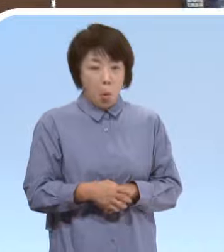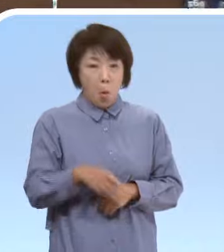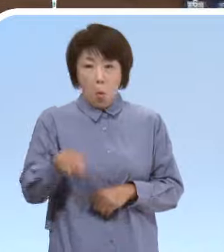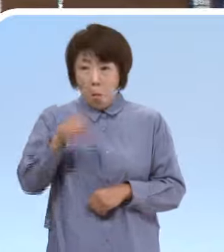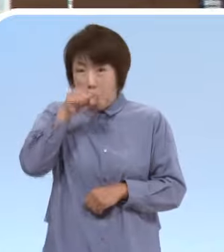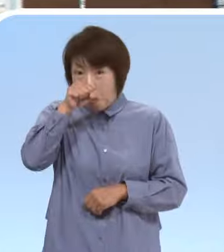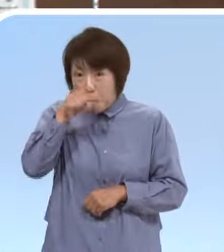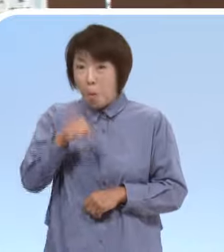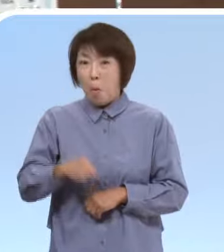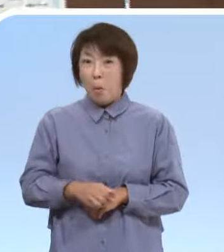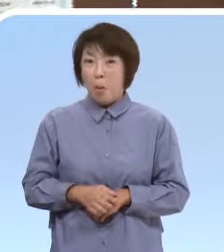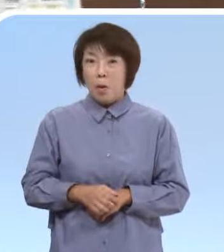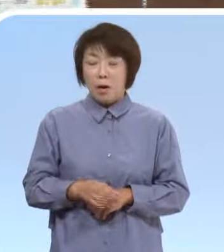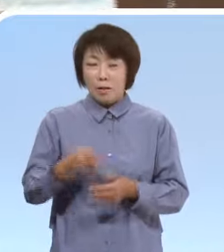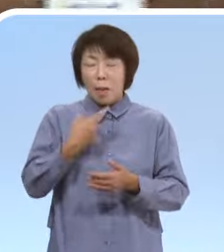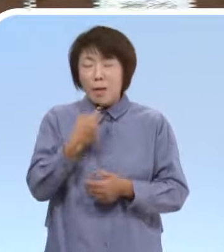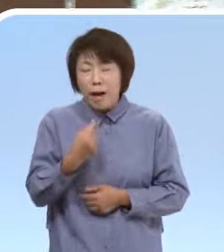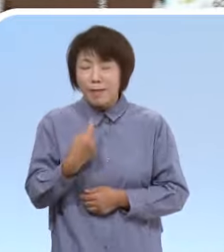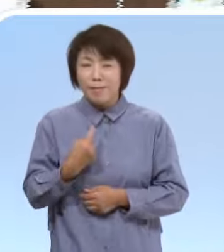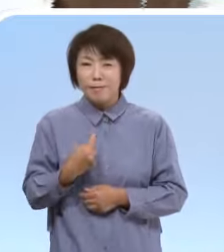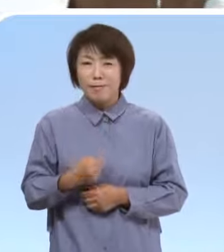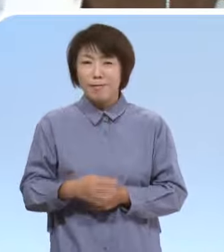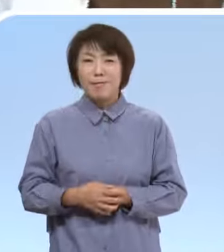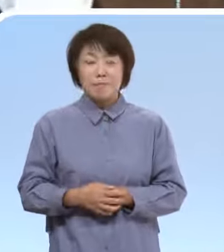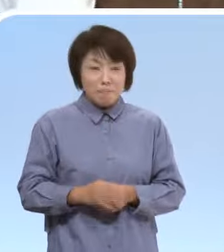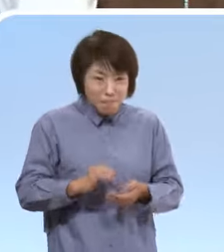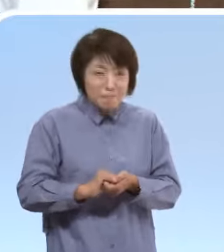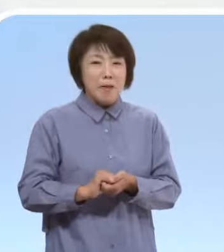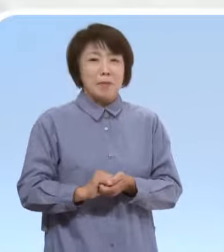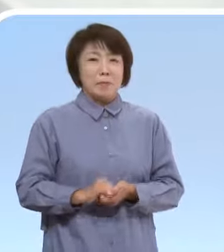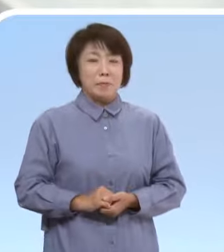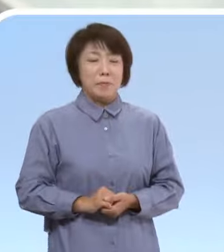大ありじゃないですか食べたいです ぜひ。